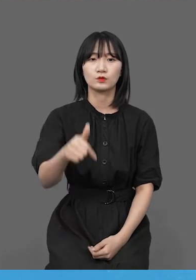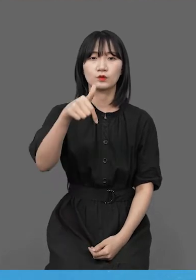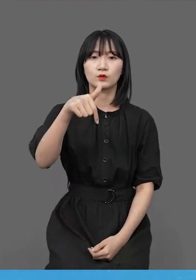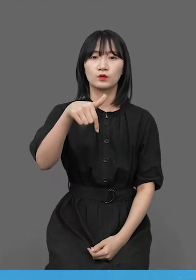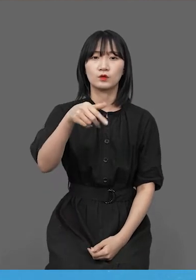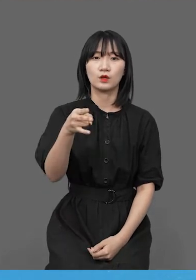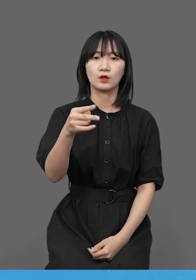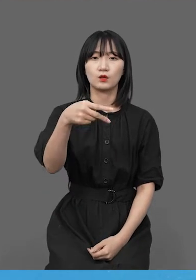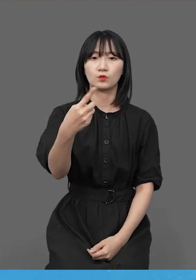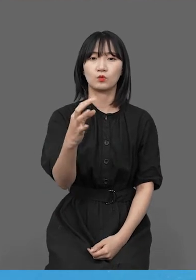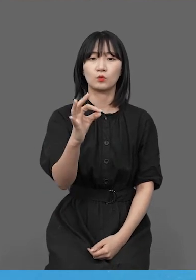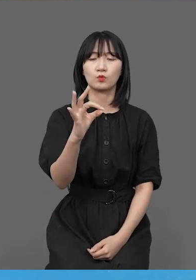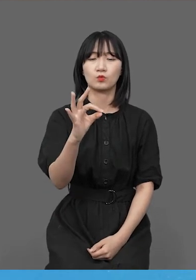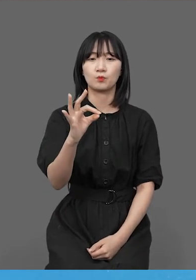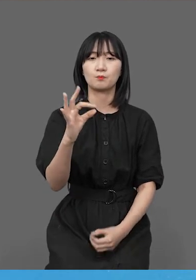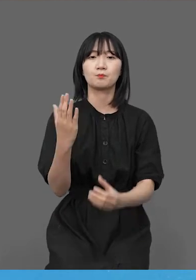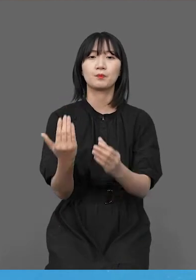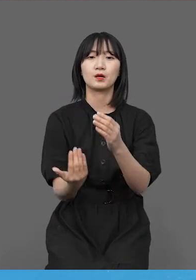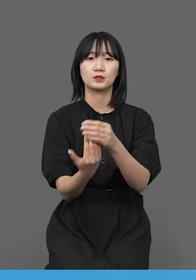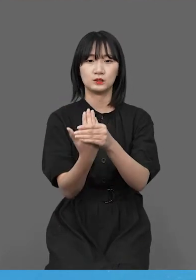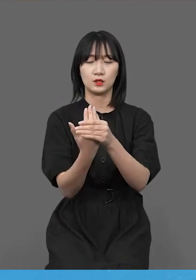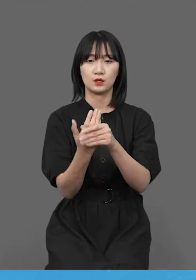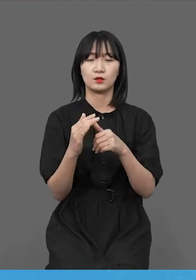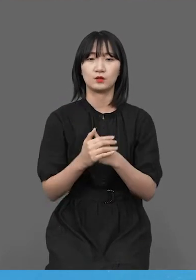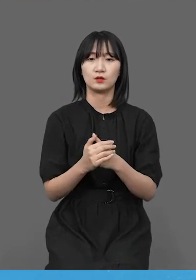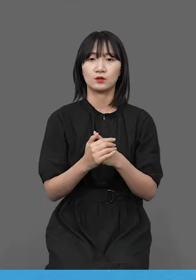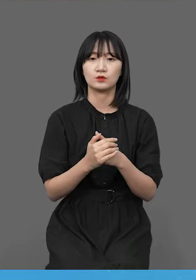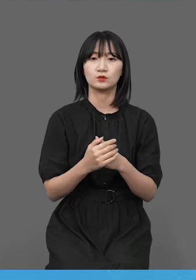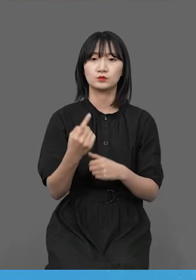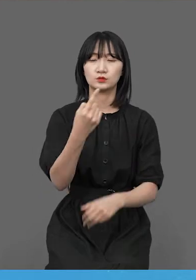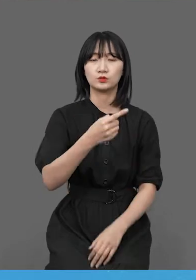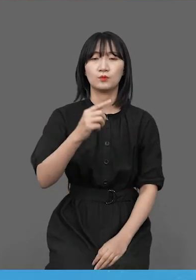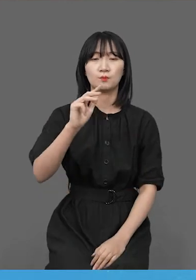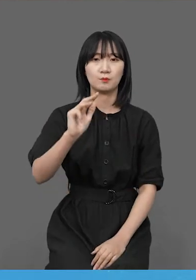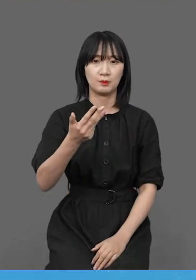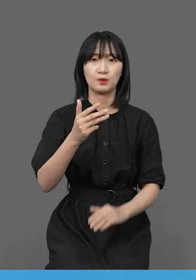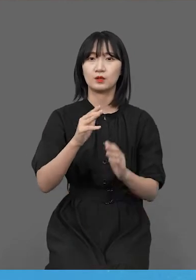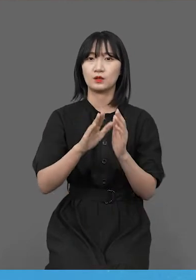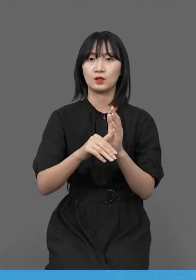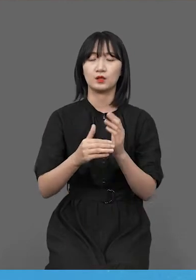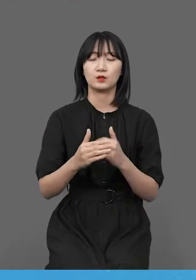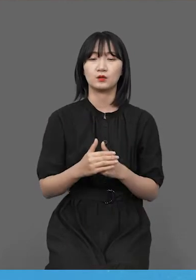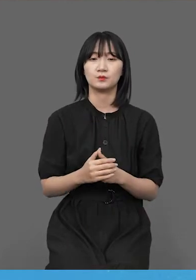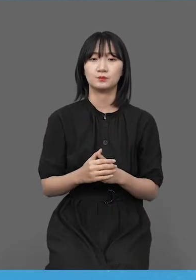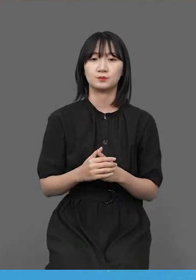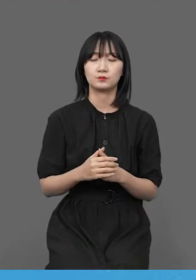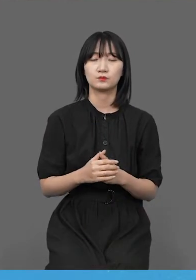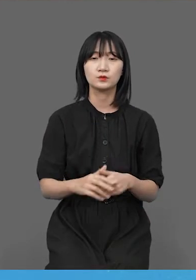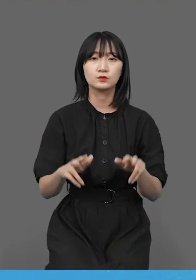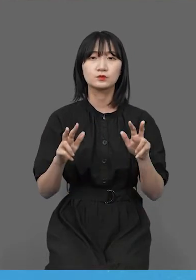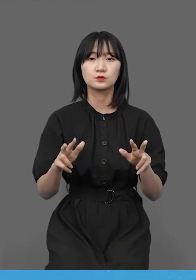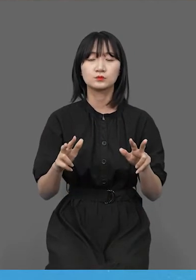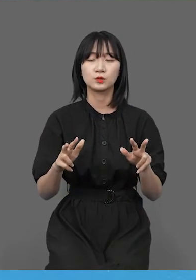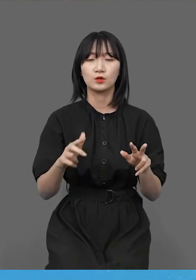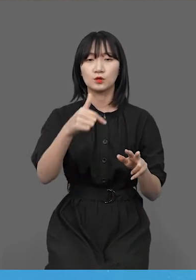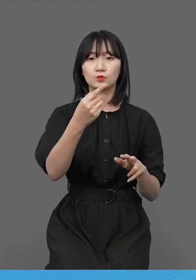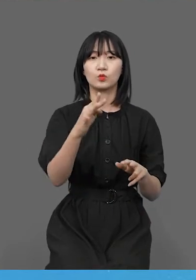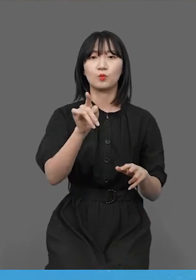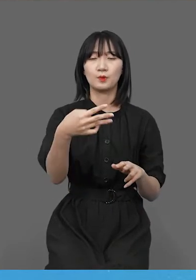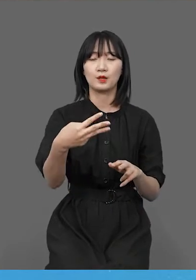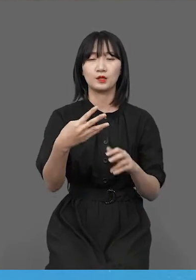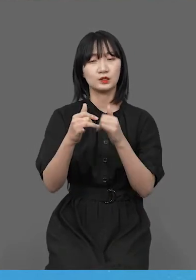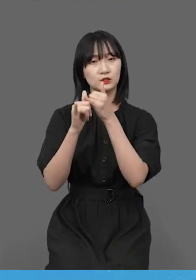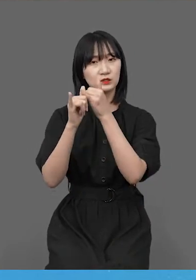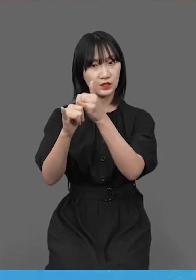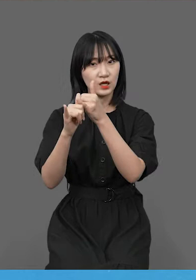해켈이 말이죠. 발생학자였거든요. 1800년대 말 정도. 아주 지금 노벨상이 그때 있었다면 노벨상 한